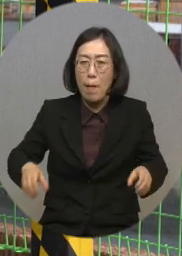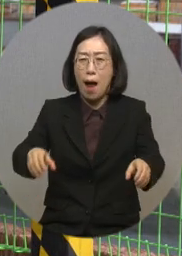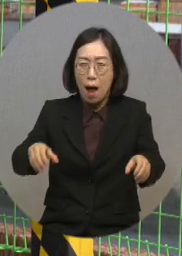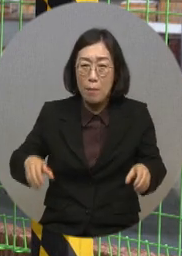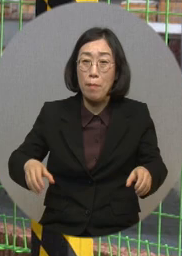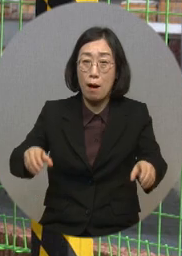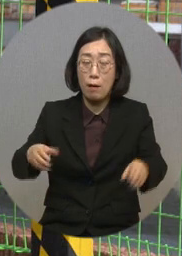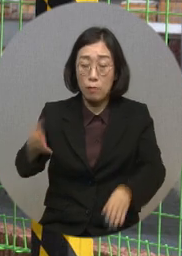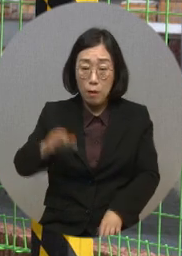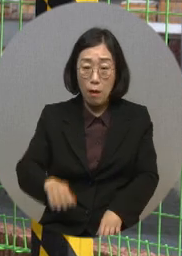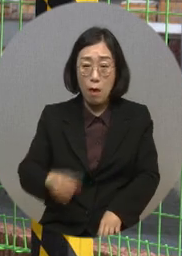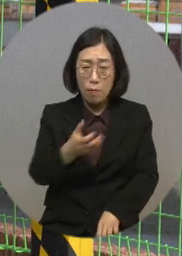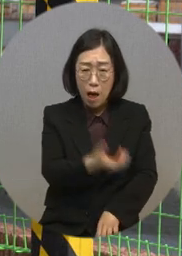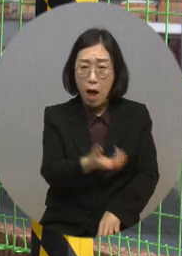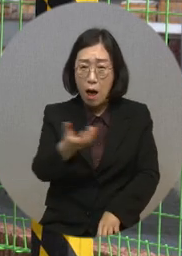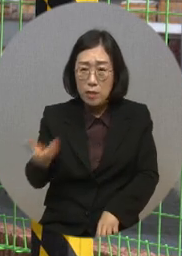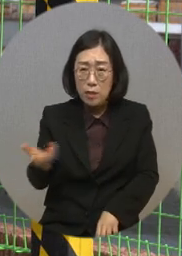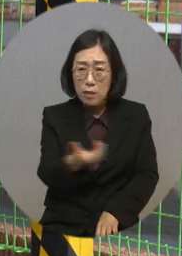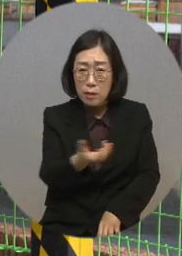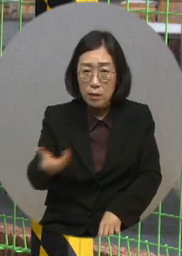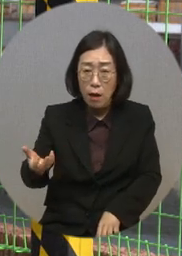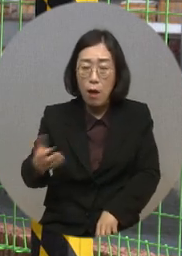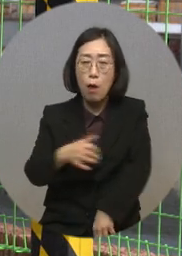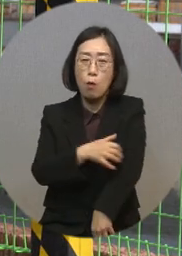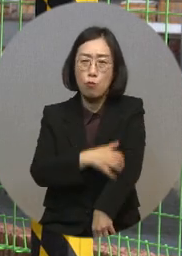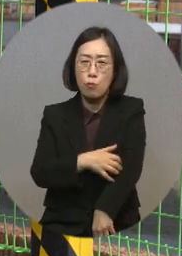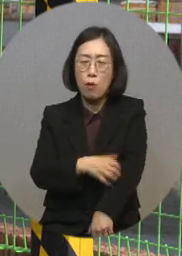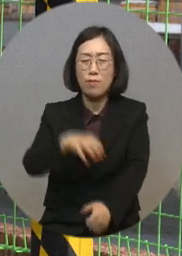이제 다닐 수 있는 것은 굉장히 제약적이에요.